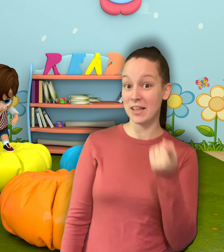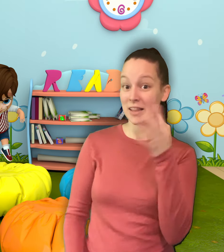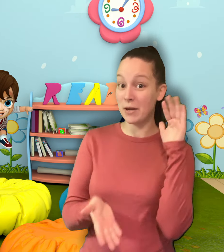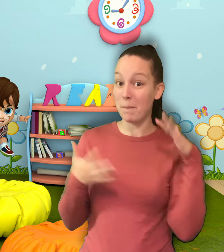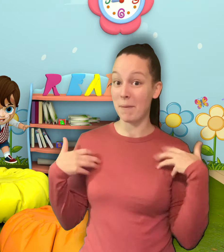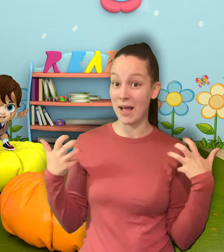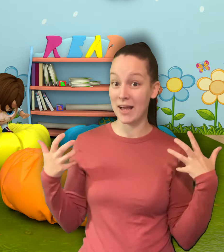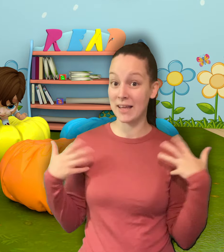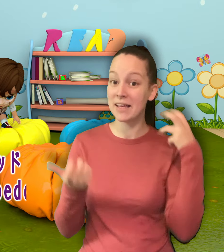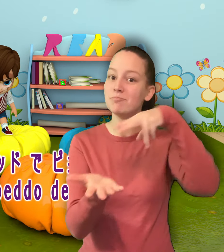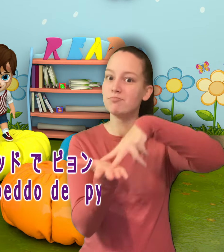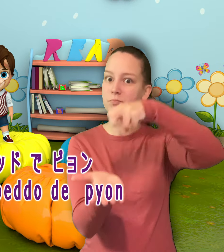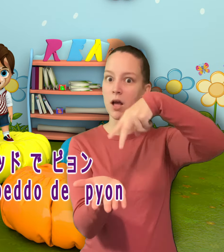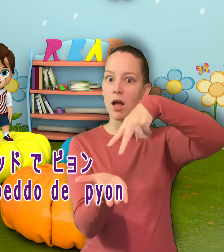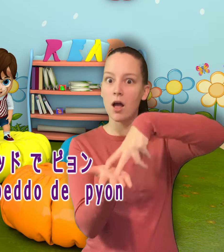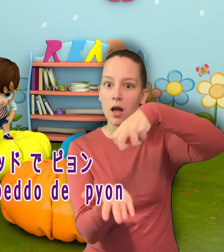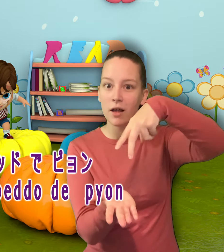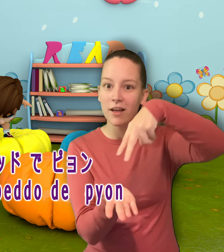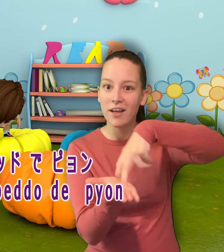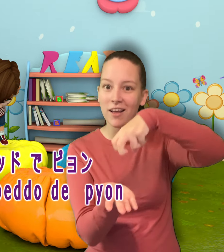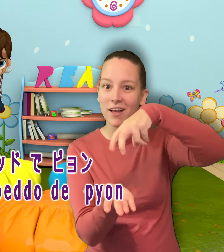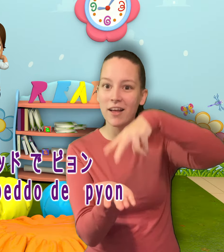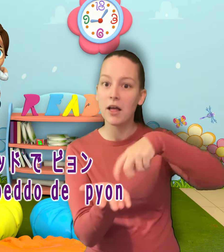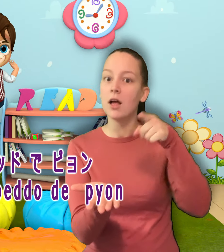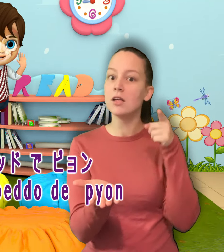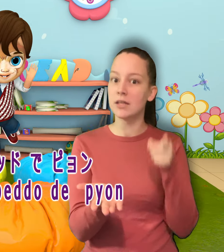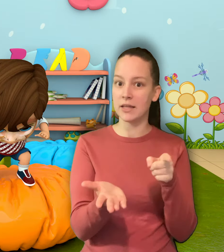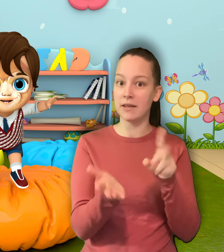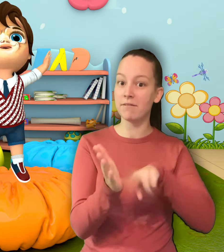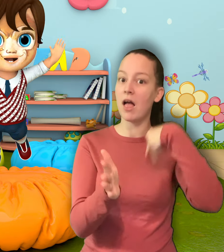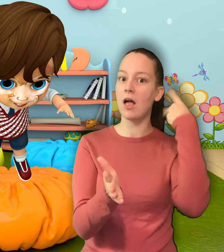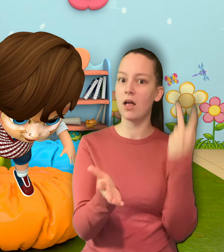ONEMONjumON